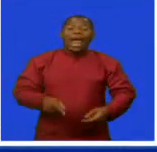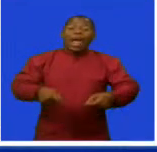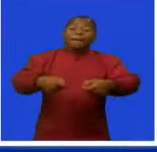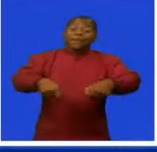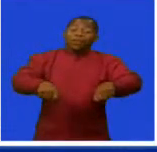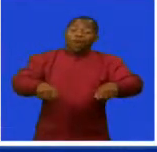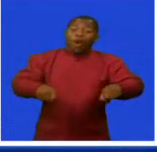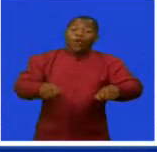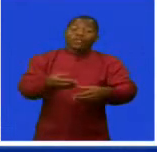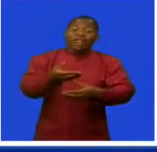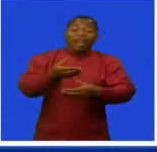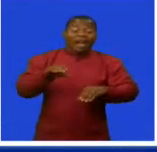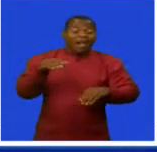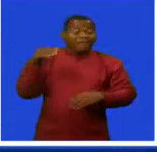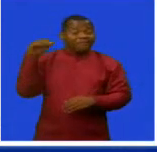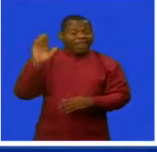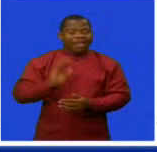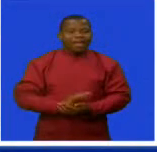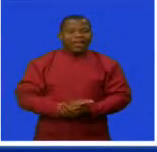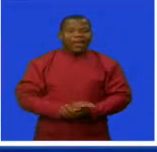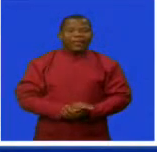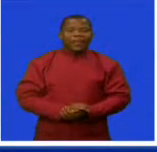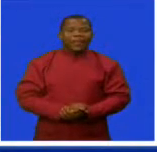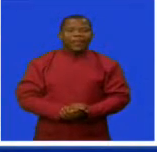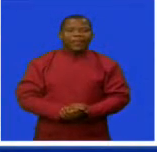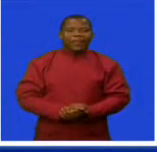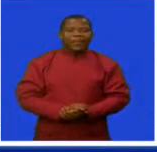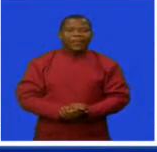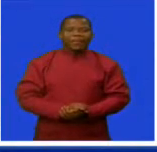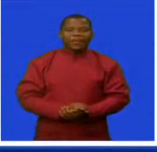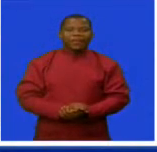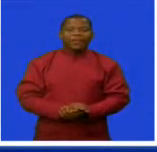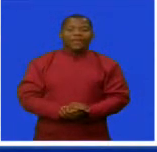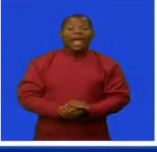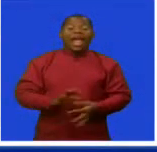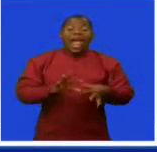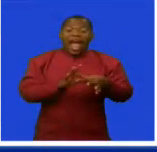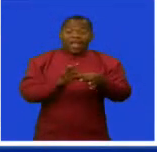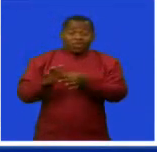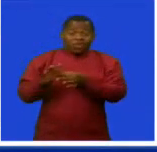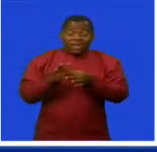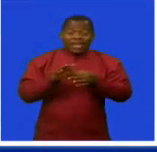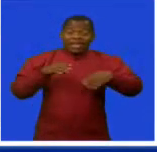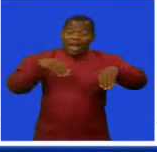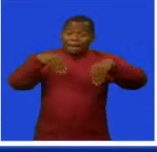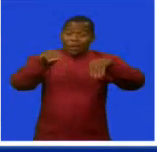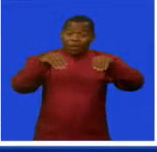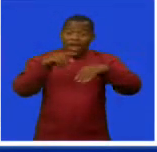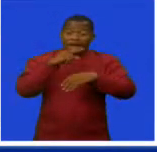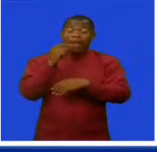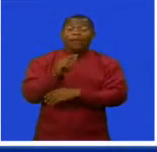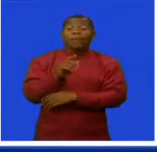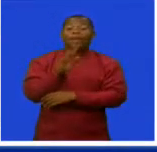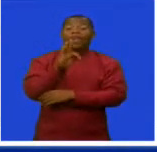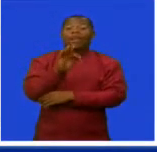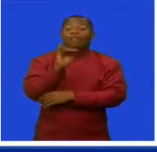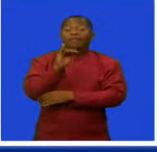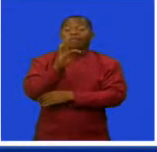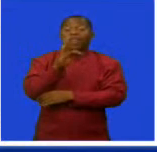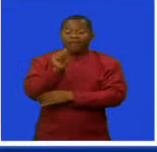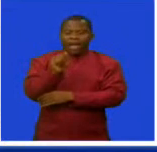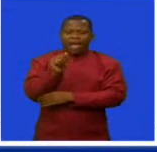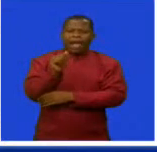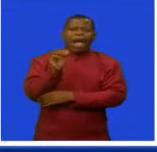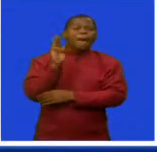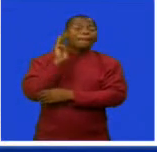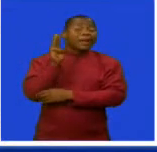muhle sitawubuka temidlalo letibuya ngaphandle kwelive. Lowa ke wabangumengameli wemidlalo webhola emhlabeni Sepp Blatter kanye na Jerome